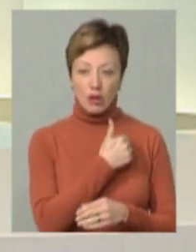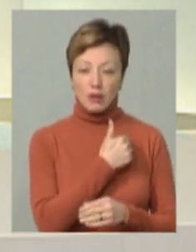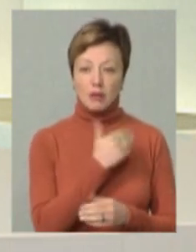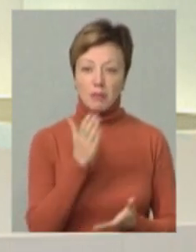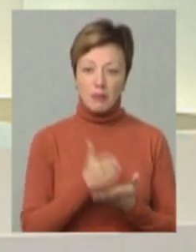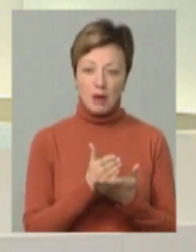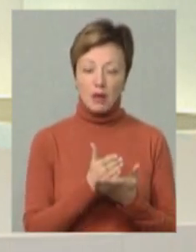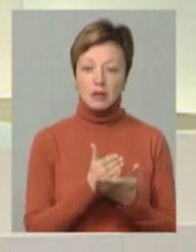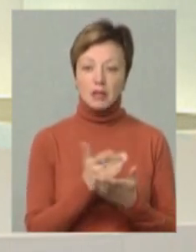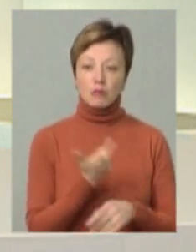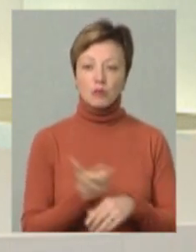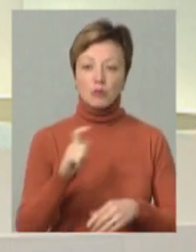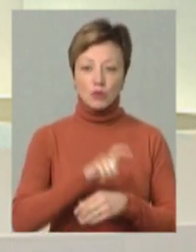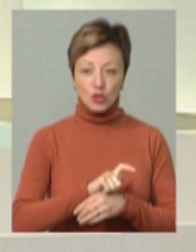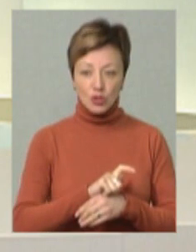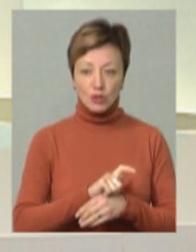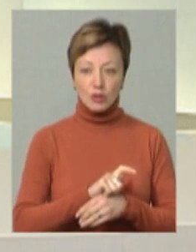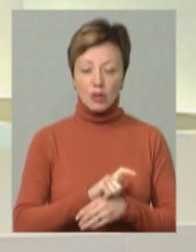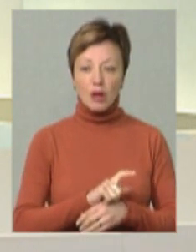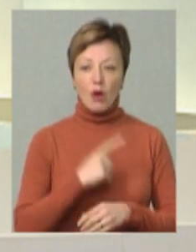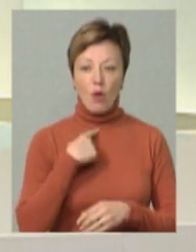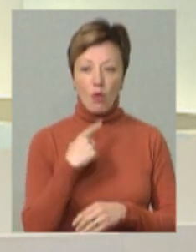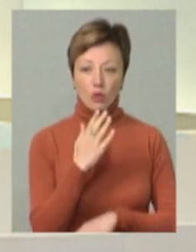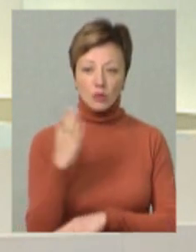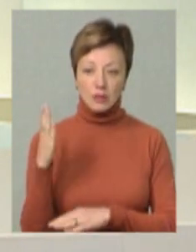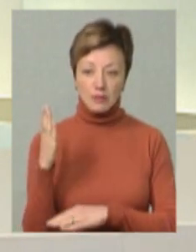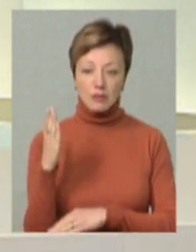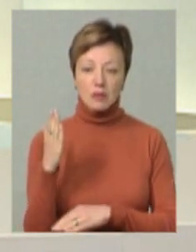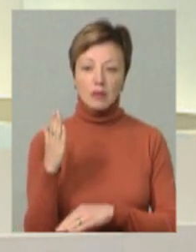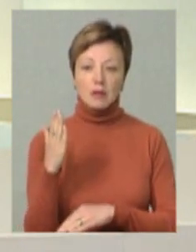і переважною більшістю голосів